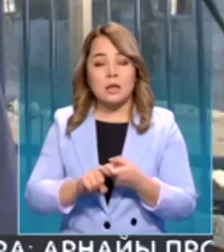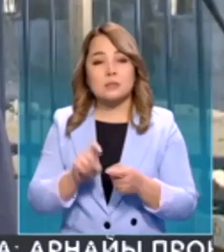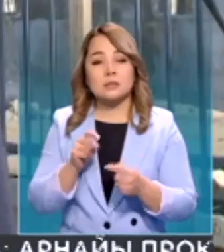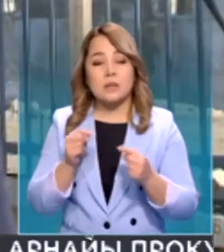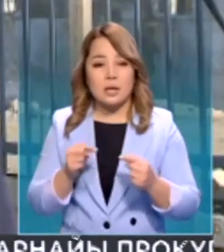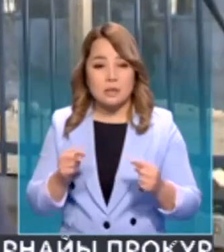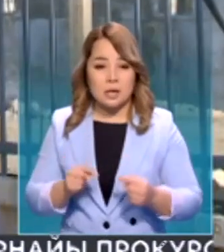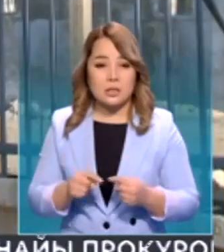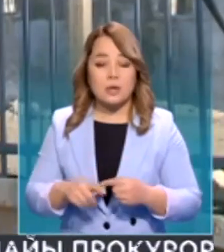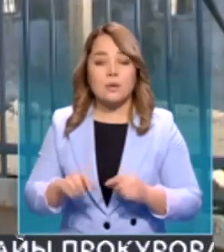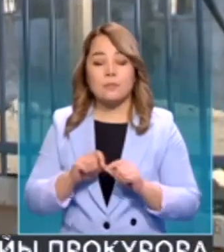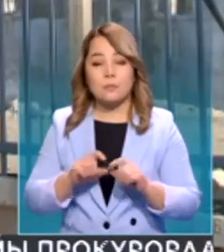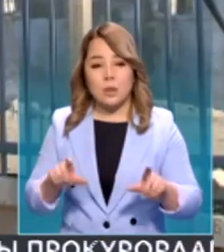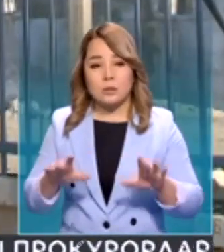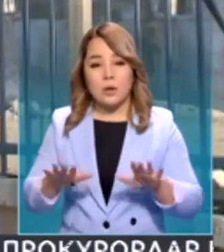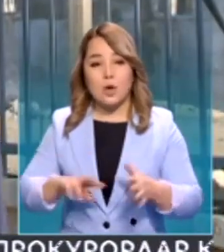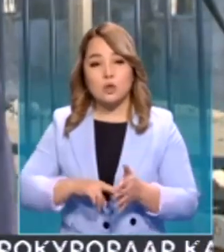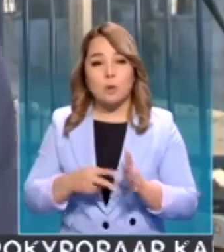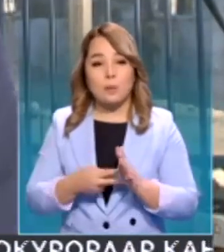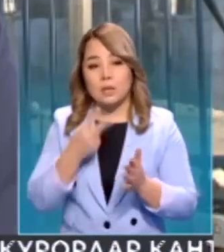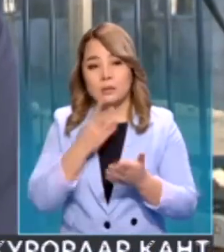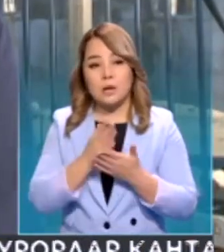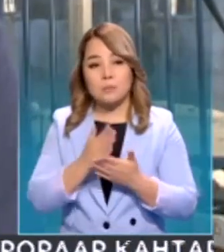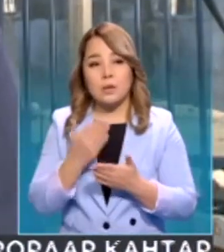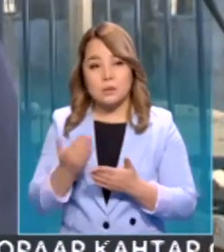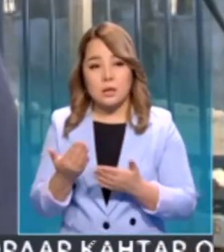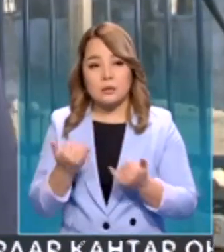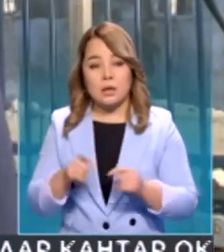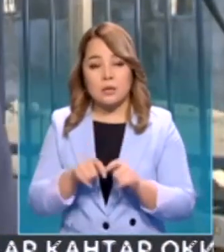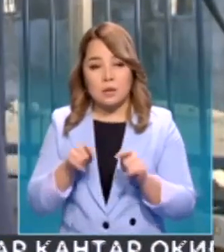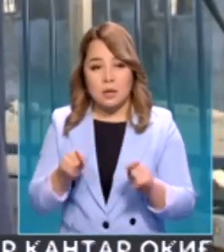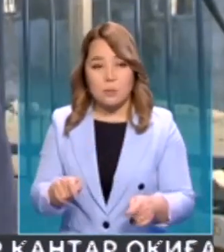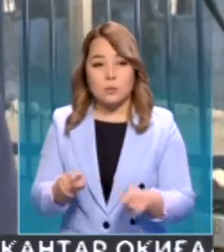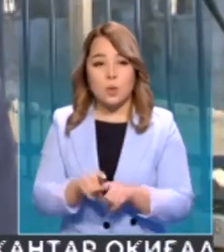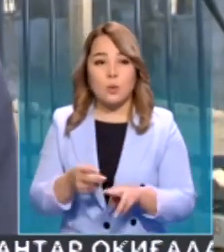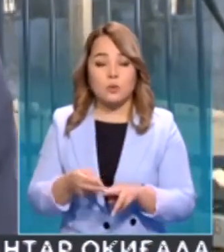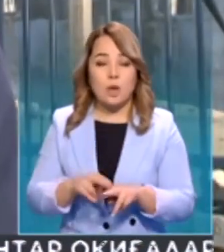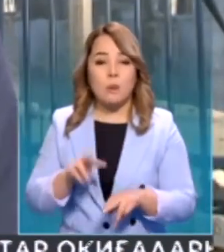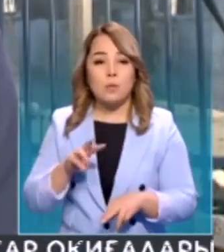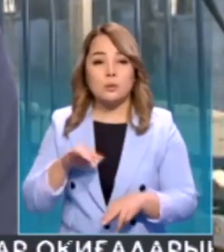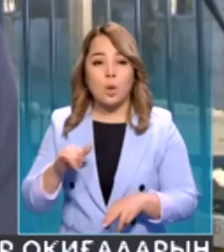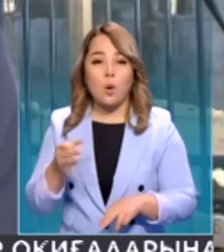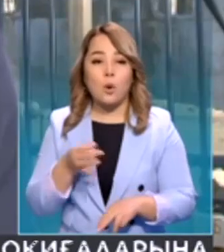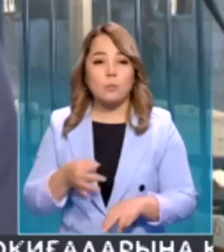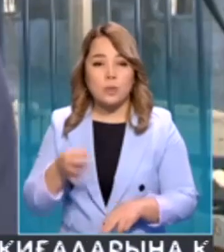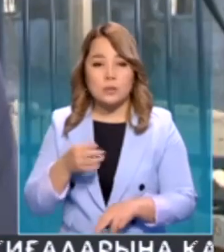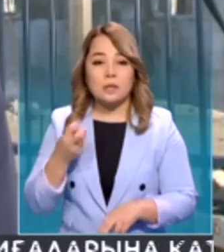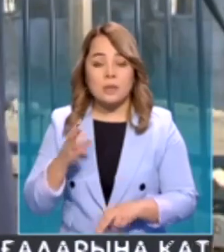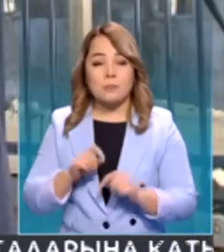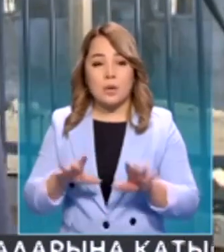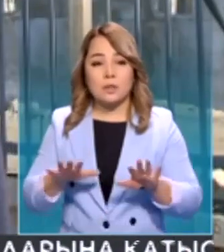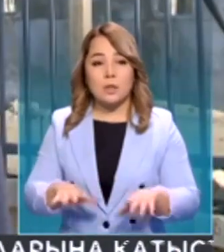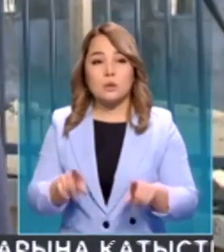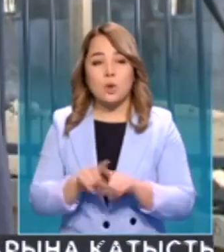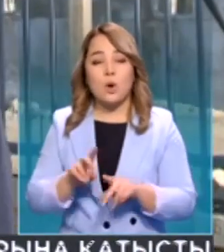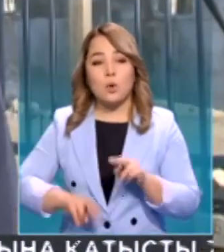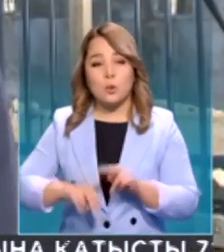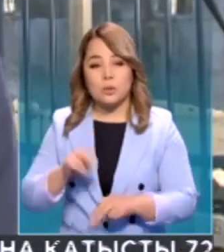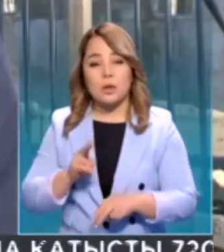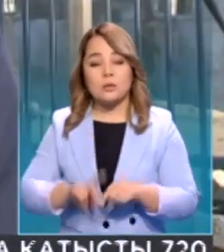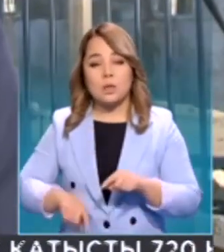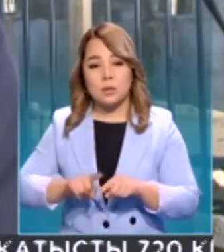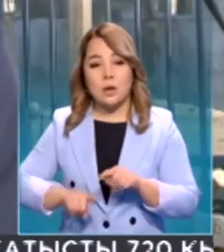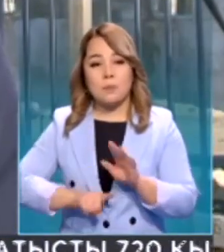жайлы мектептер жобасы. Енді жайлы мектептер жобасы да осы Маңғыстау облысында бірнеше мектептердің құрылысы салынуы